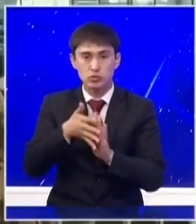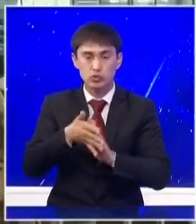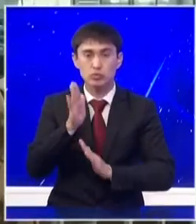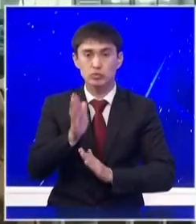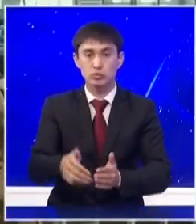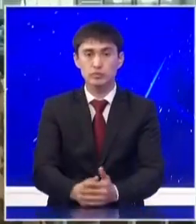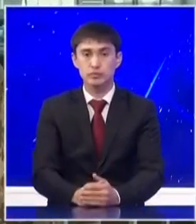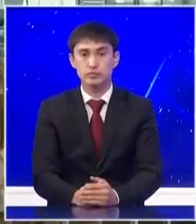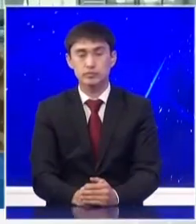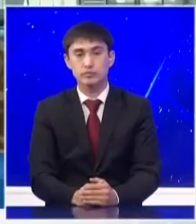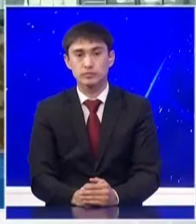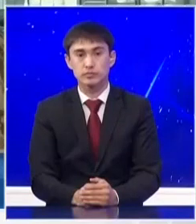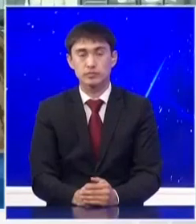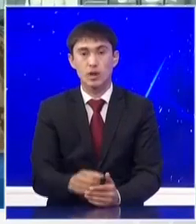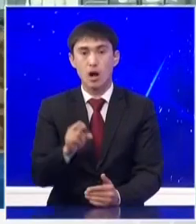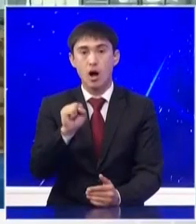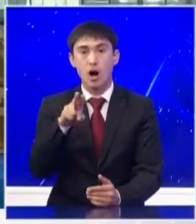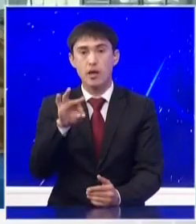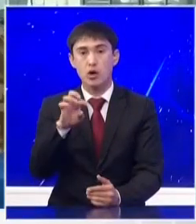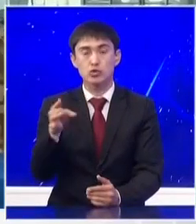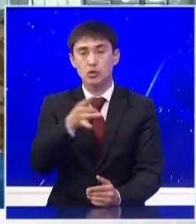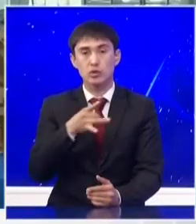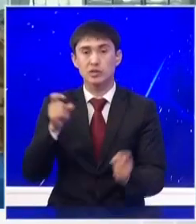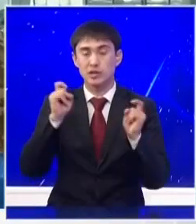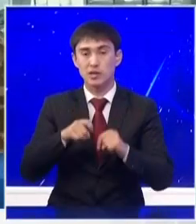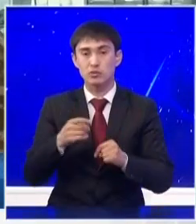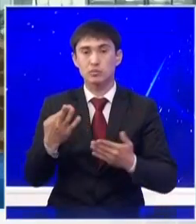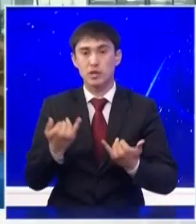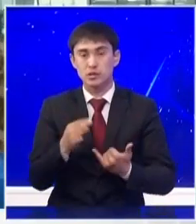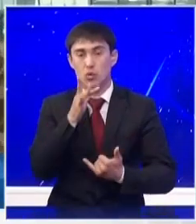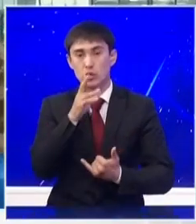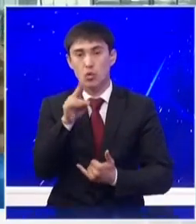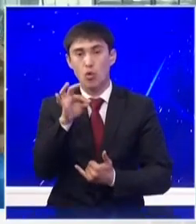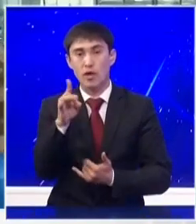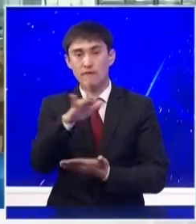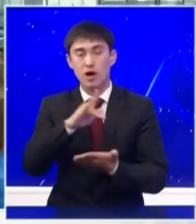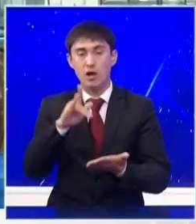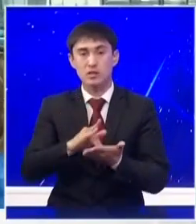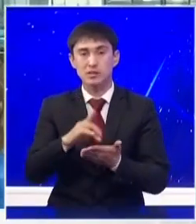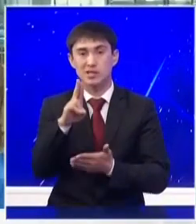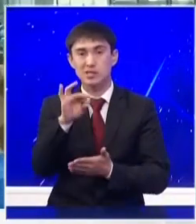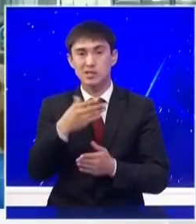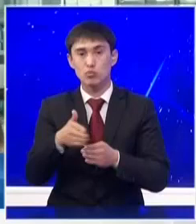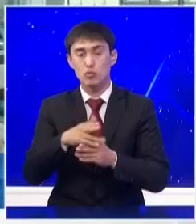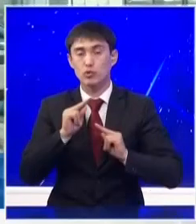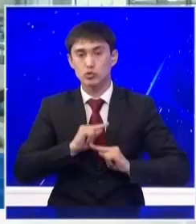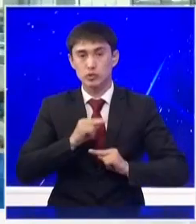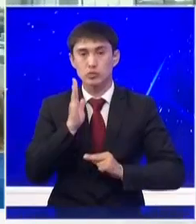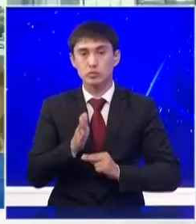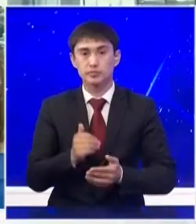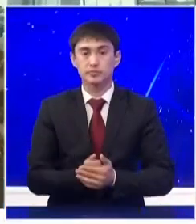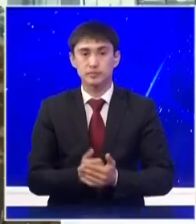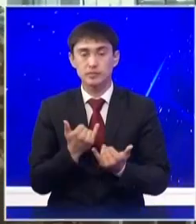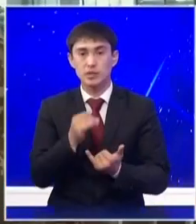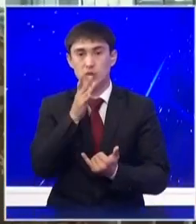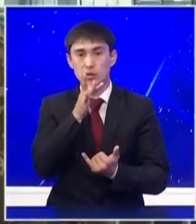Абай облысы Аягөз ауданы Ақшаули ауылынан келіп тұрмын. Қазіргі уақытта Қонаев қаласындағы десант бөлімінде қызмет өтеудемін.